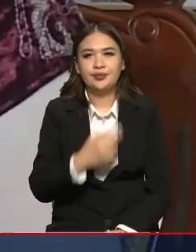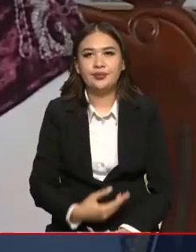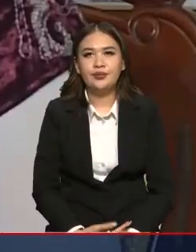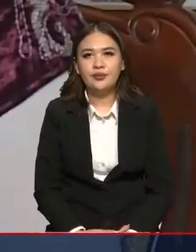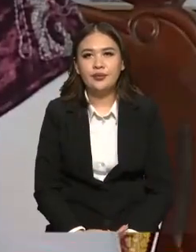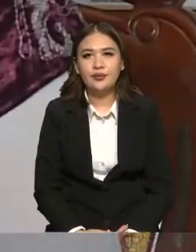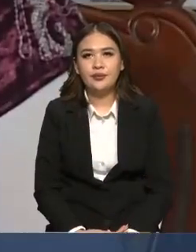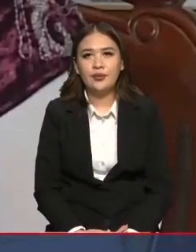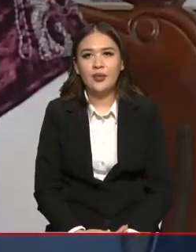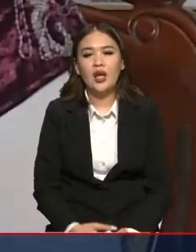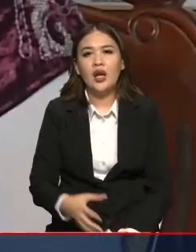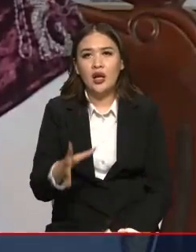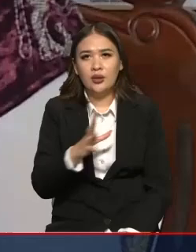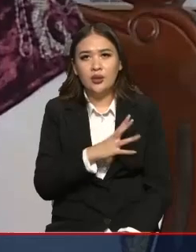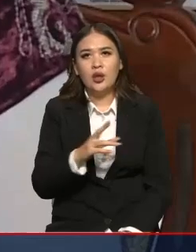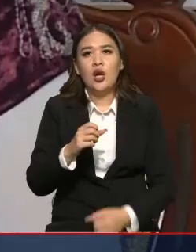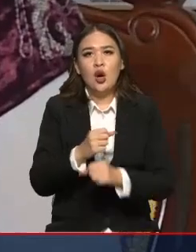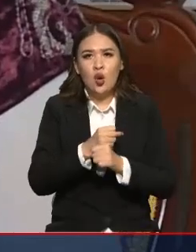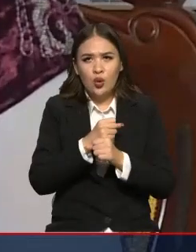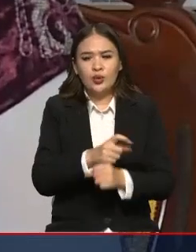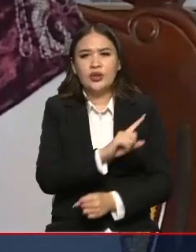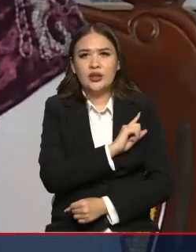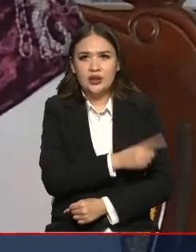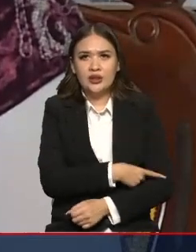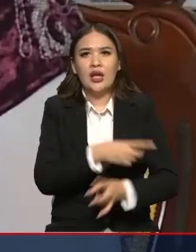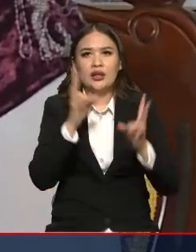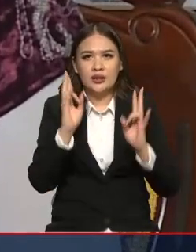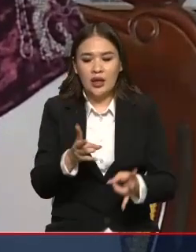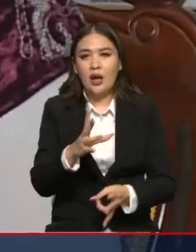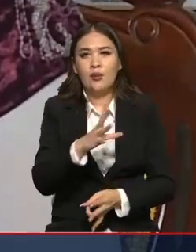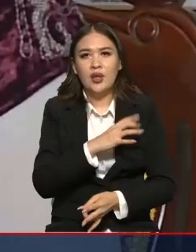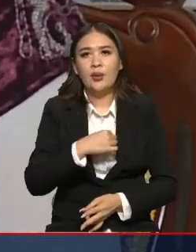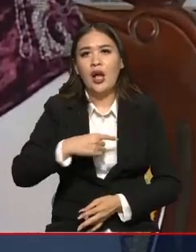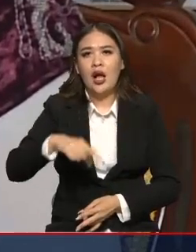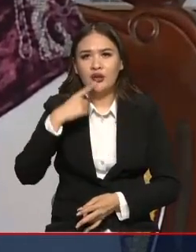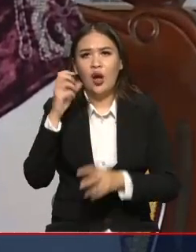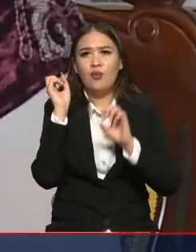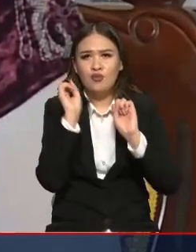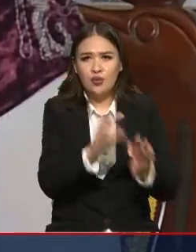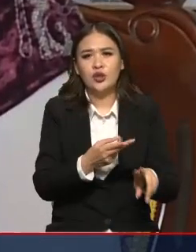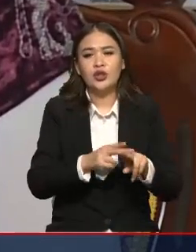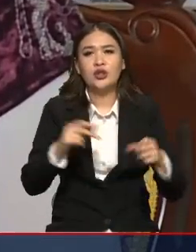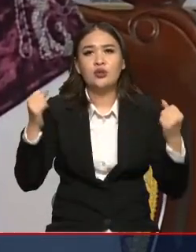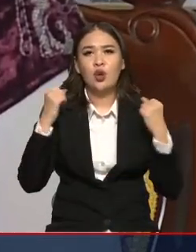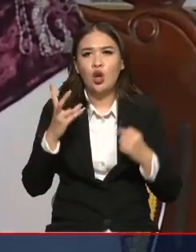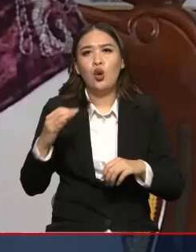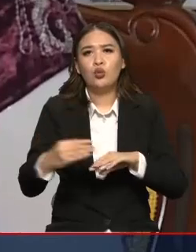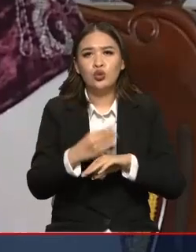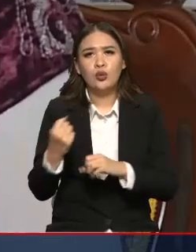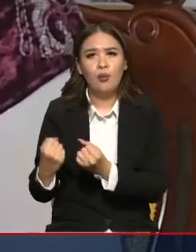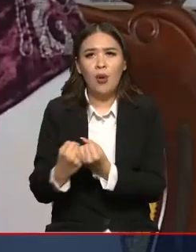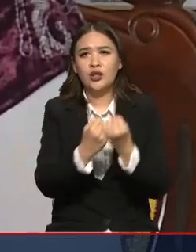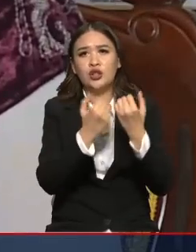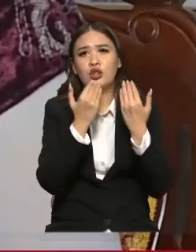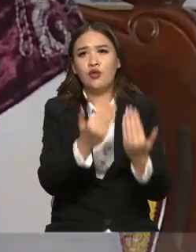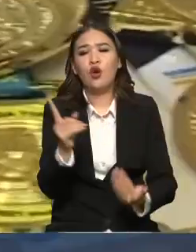родители Однажды на кук паре он получил серьёзную травму тогда я ему сказала бросить Этот спорт но муж поддержал его